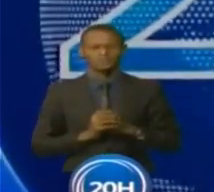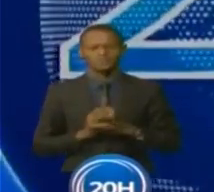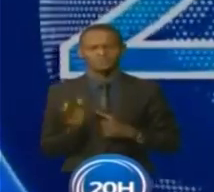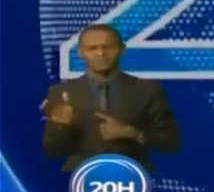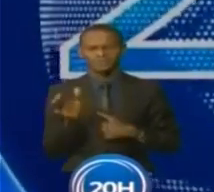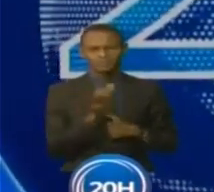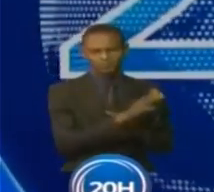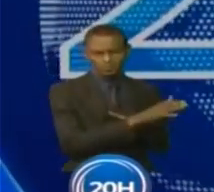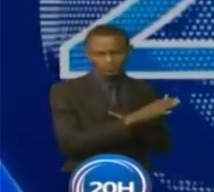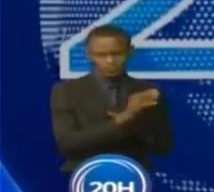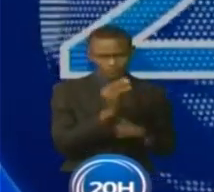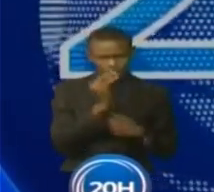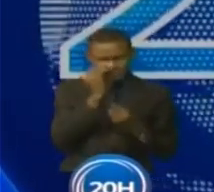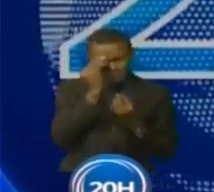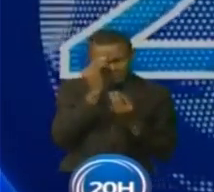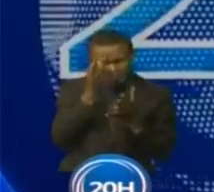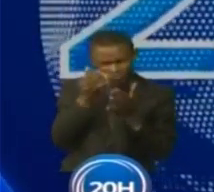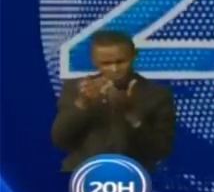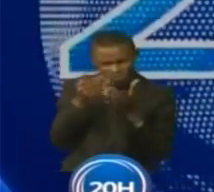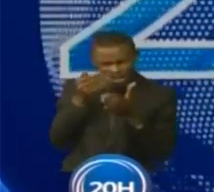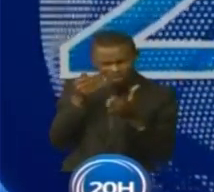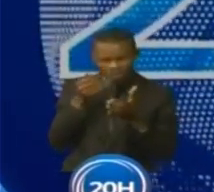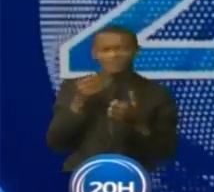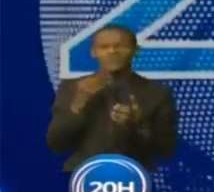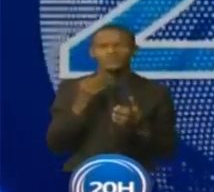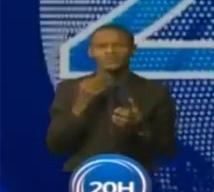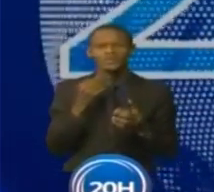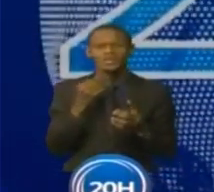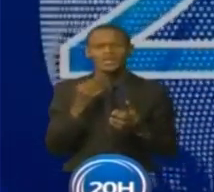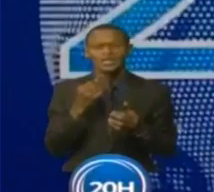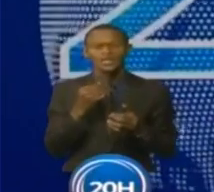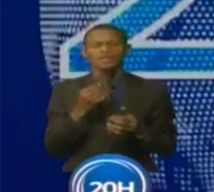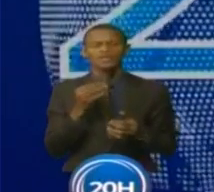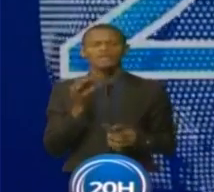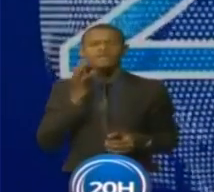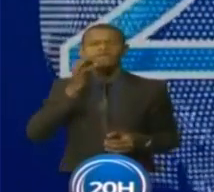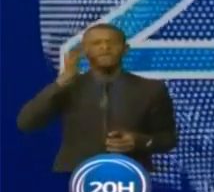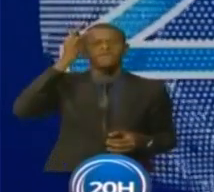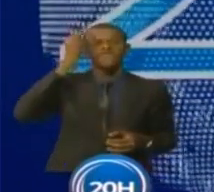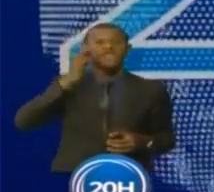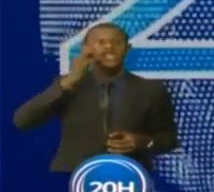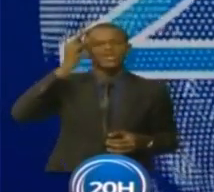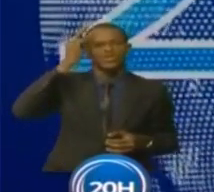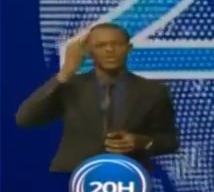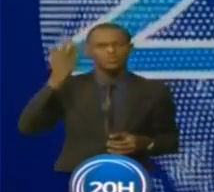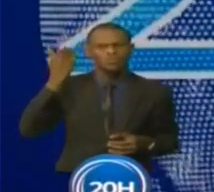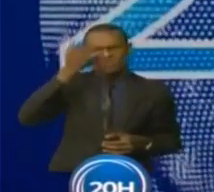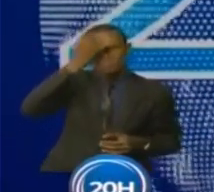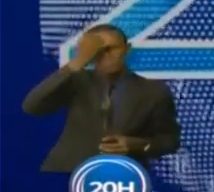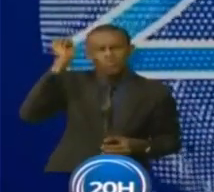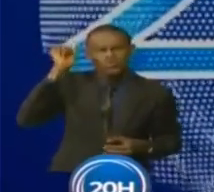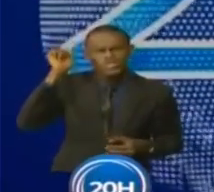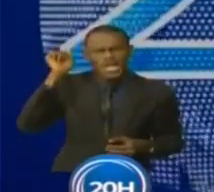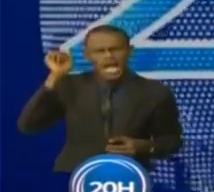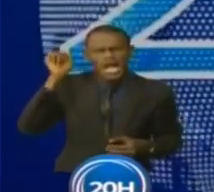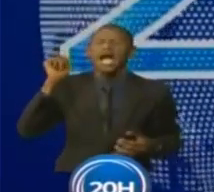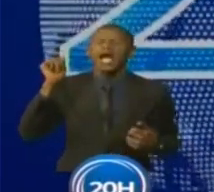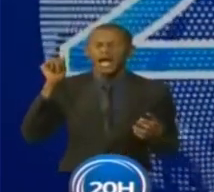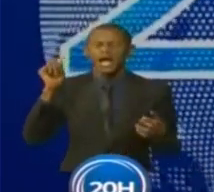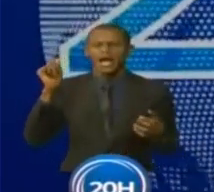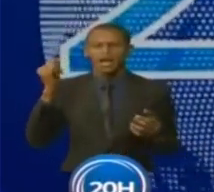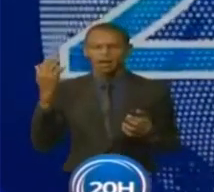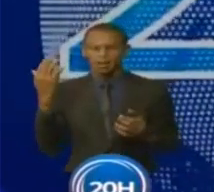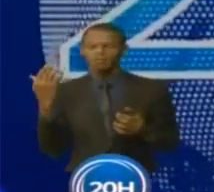Jeudi au sommaire, Martin Fayulu, candidat président du parti SID, a déposé sa candidature à la présidentielle de 2023 à la